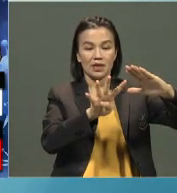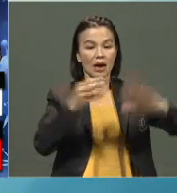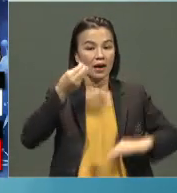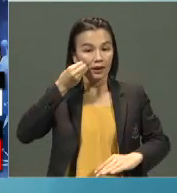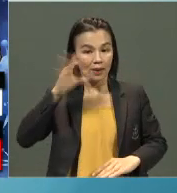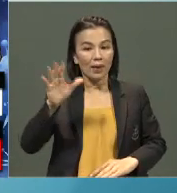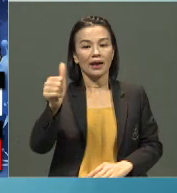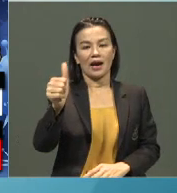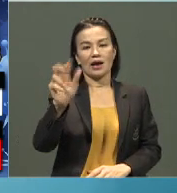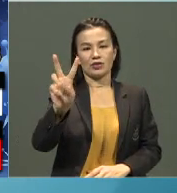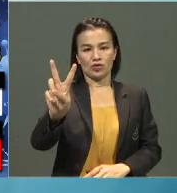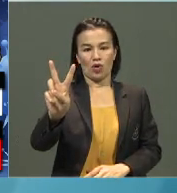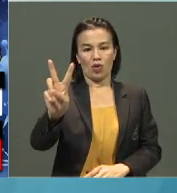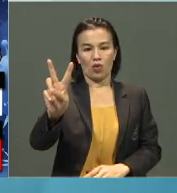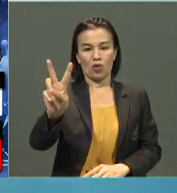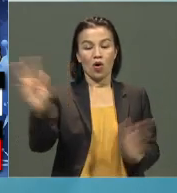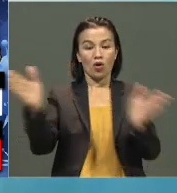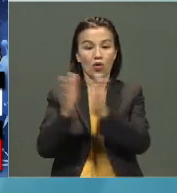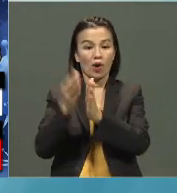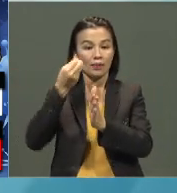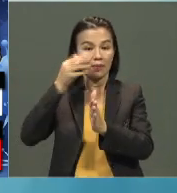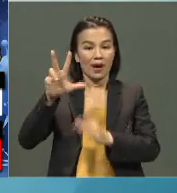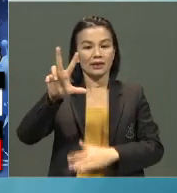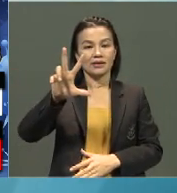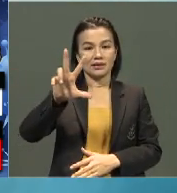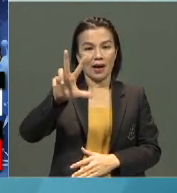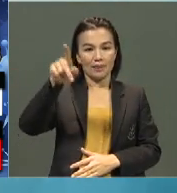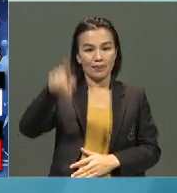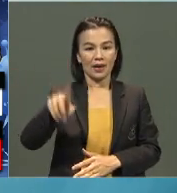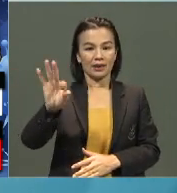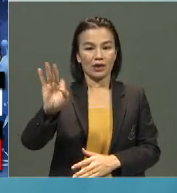รายของผู้ที่ที่อยู่ในเตคอทันทีนแล้วก็มีผู้ป่วยหายเพิ่มขึ้นอีก2รายทำให้ตัวเลขรวมอยู่ที่ 3090